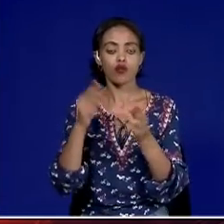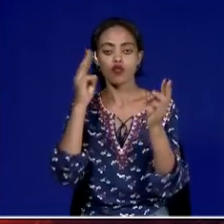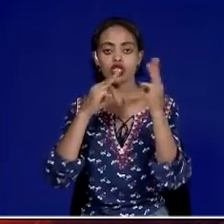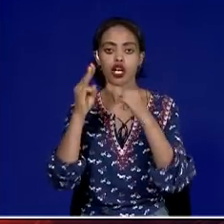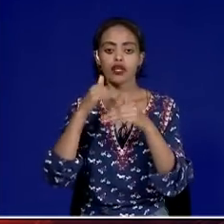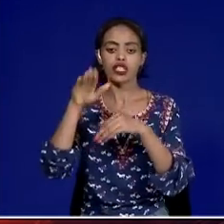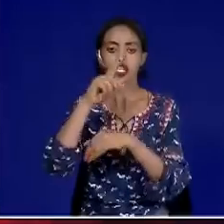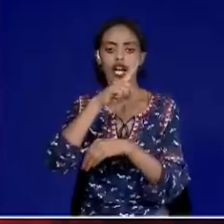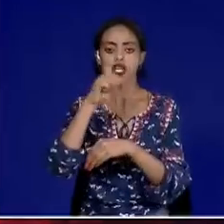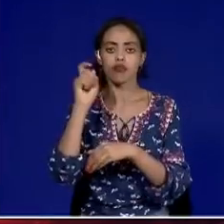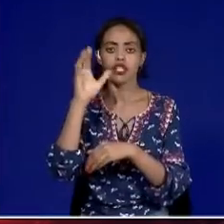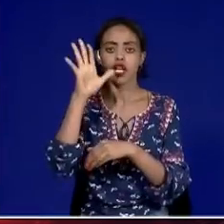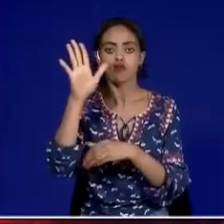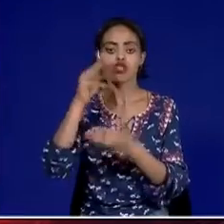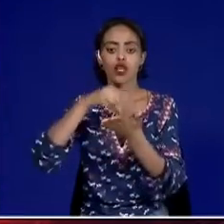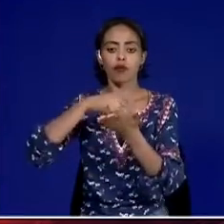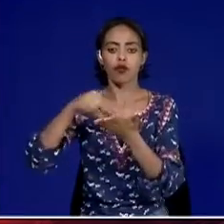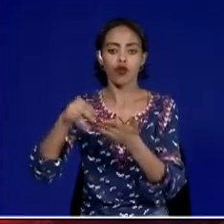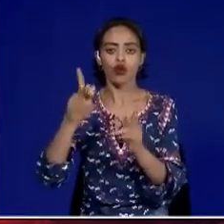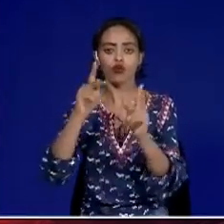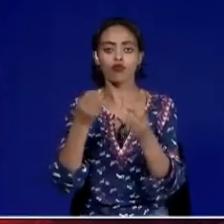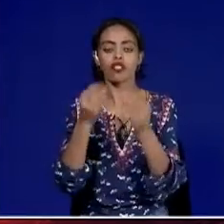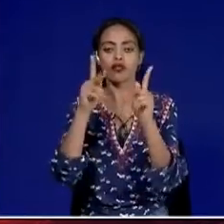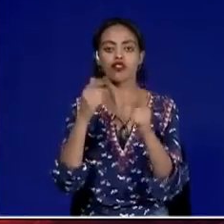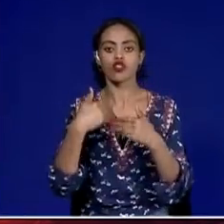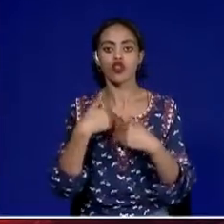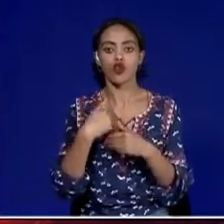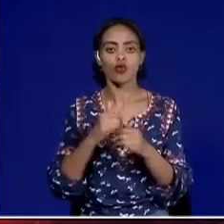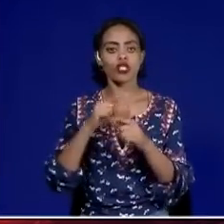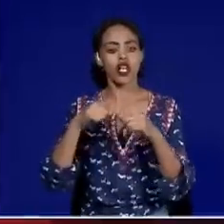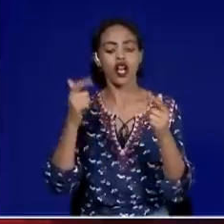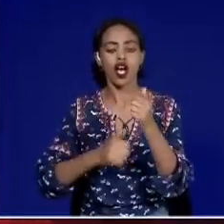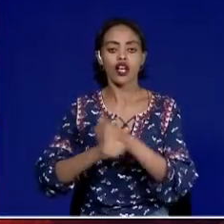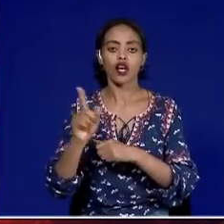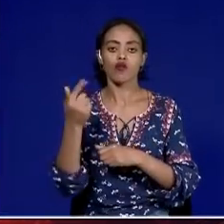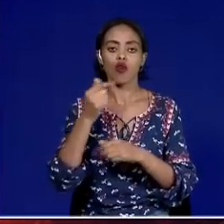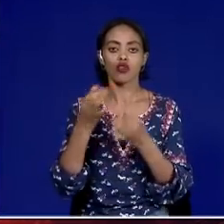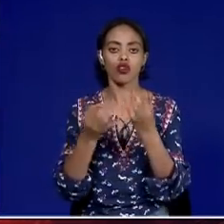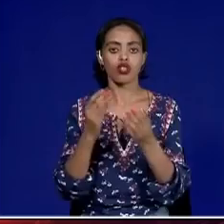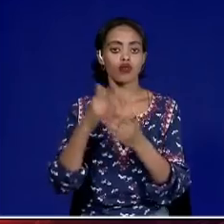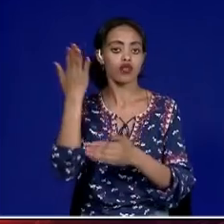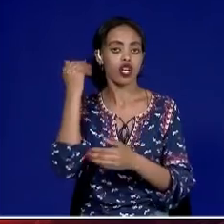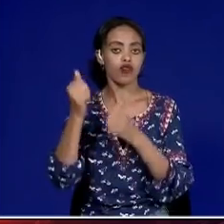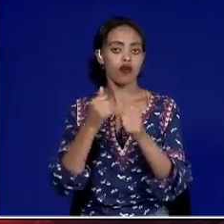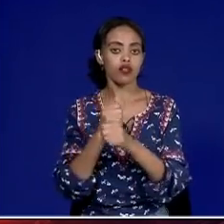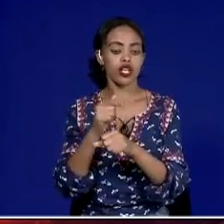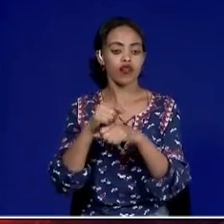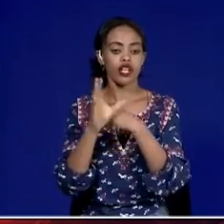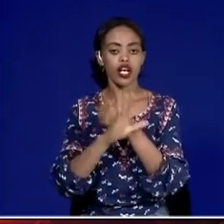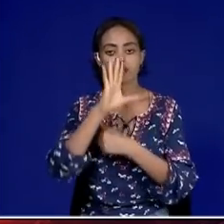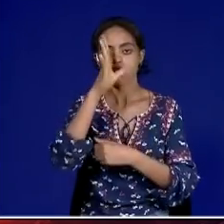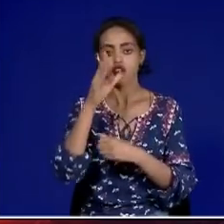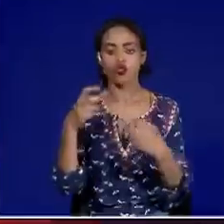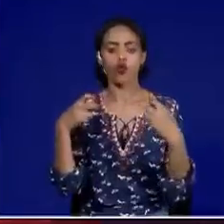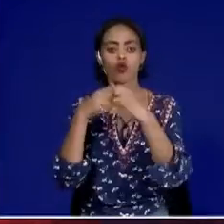ልዕሊ 1.5 ሚልዮን በዚሒ ህዝቢ ንዘለዋ ኢትዮጵያ ዝለዓለ ሓደጋ ምዃኑ ገሊጹ። ኣብቶም ዝሓለፉ ዓመታት ኣብቲ ሃገር ብዝተፈጠረ